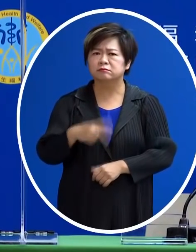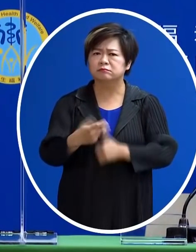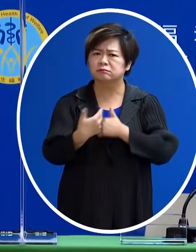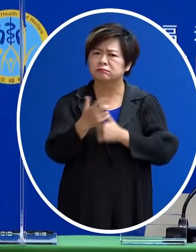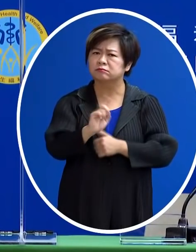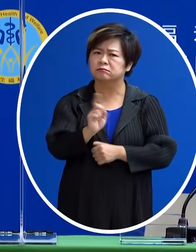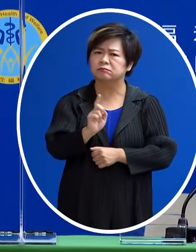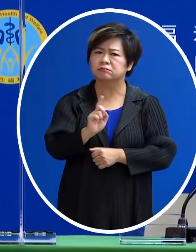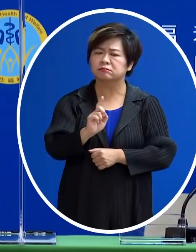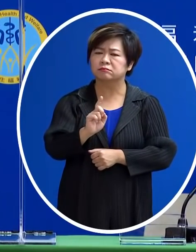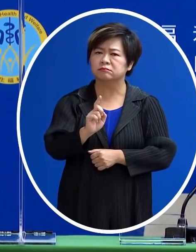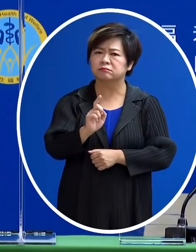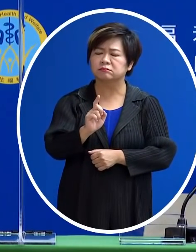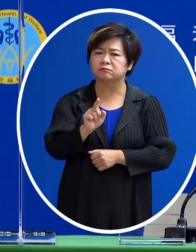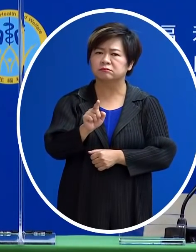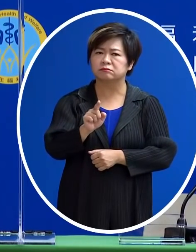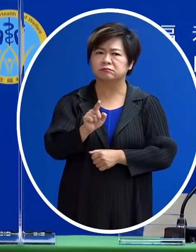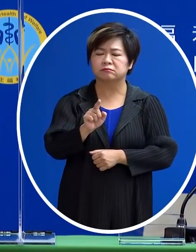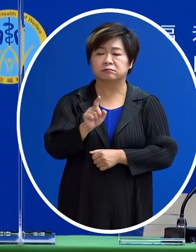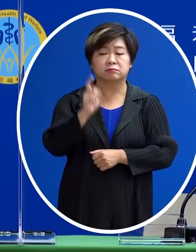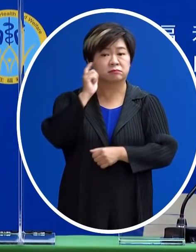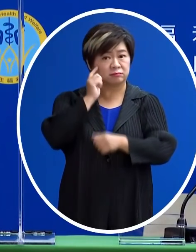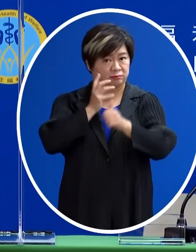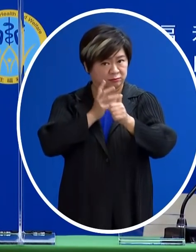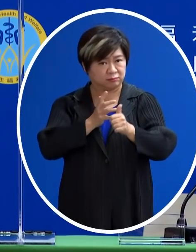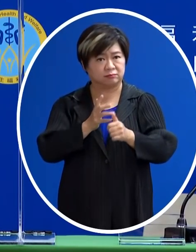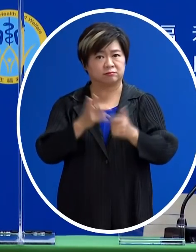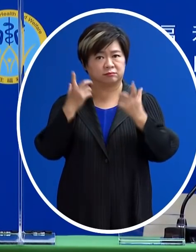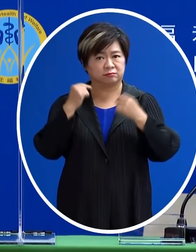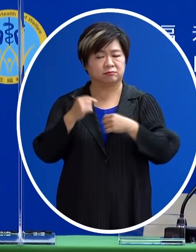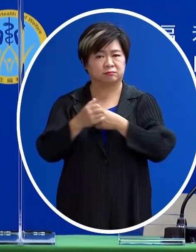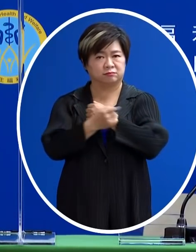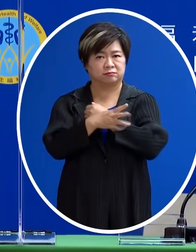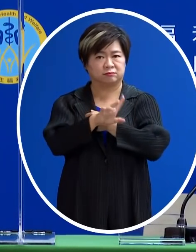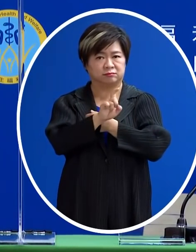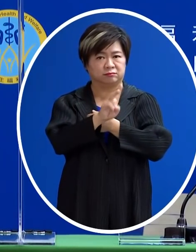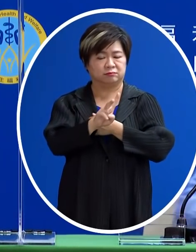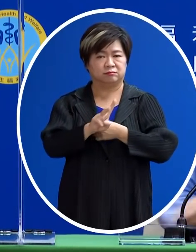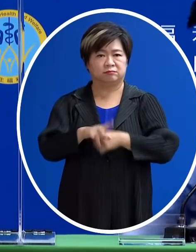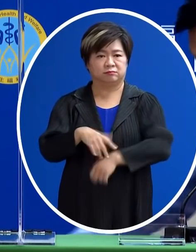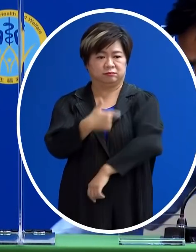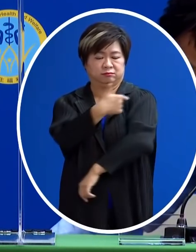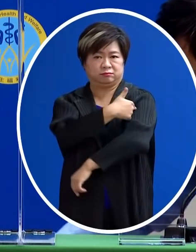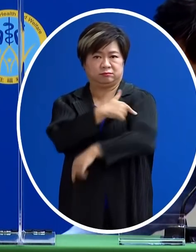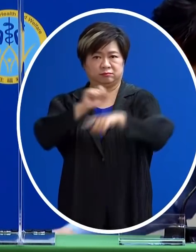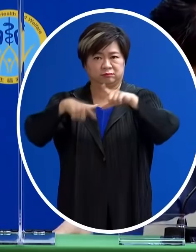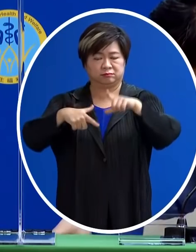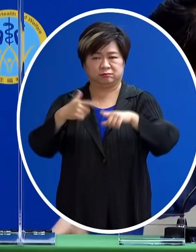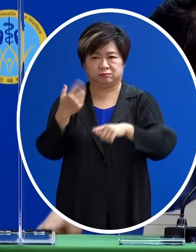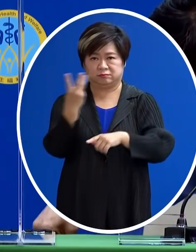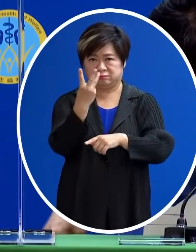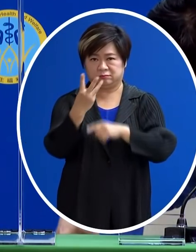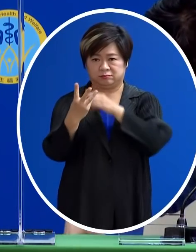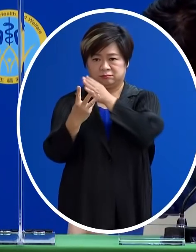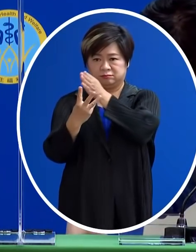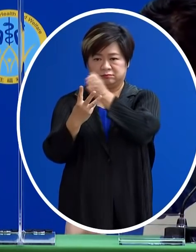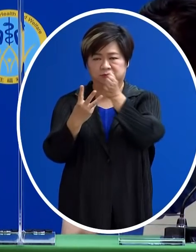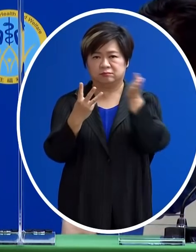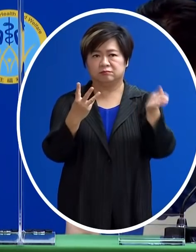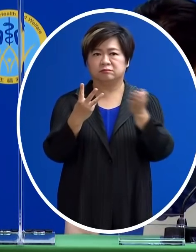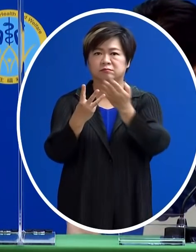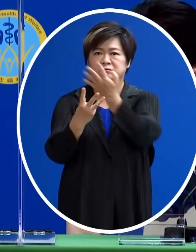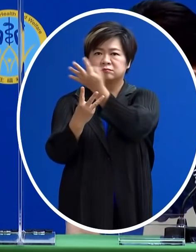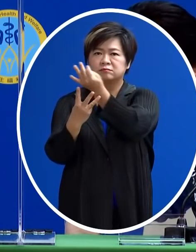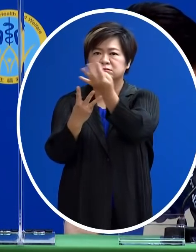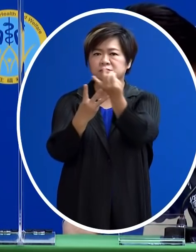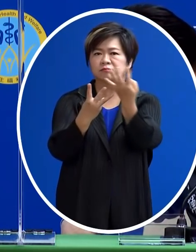什么？ 想请教一下，我们就是预期十二轮会打三种疫苗，我们预估说每一种疫苗大概会打多少几百万